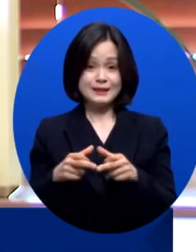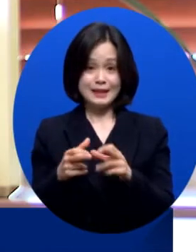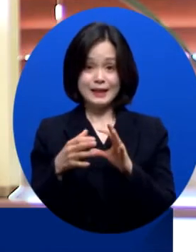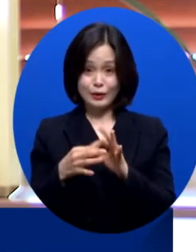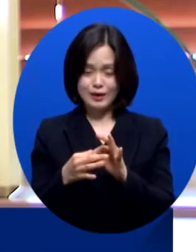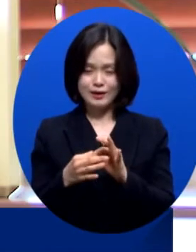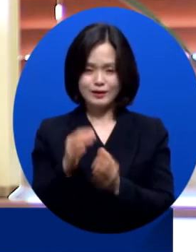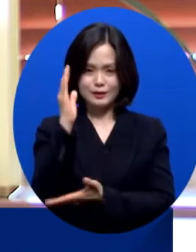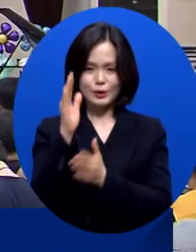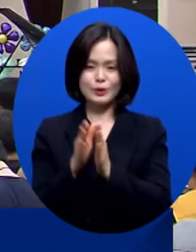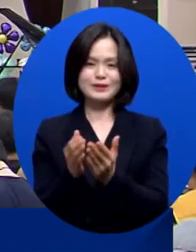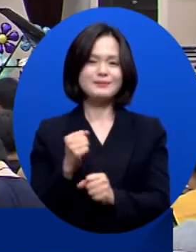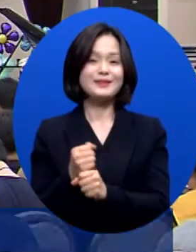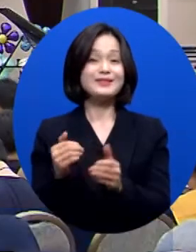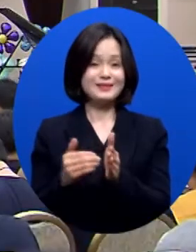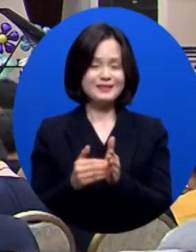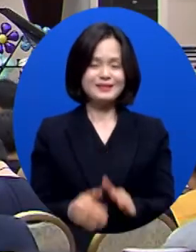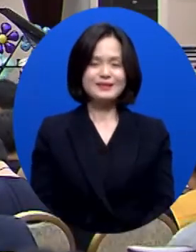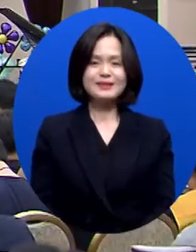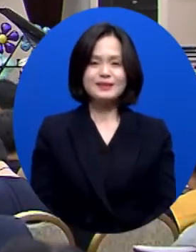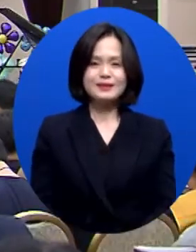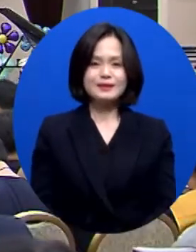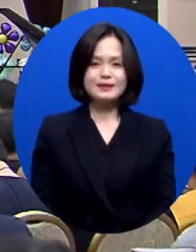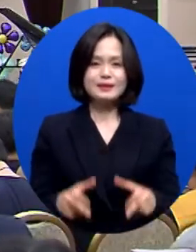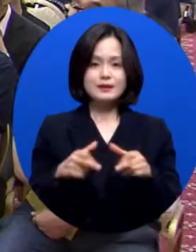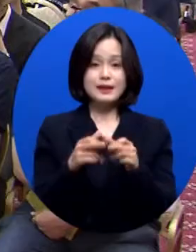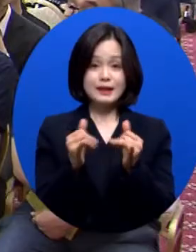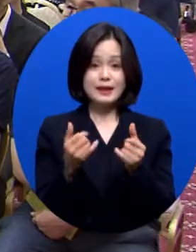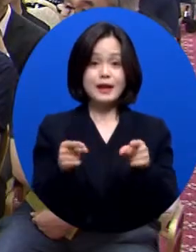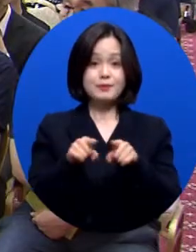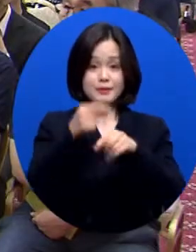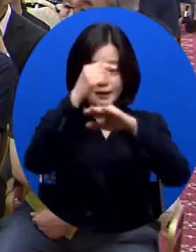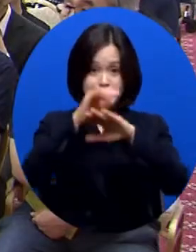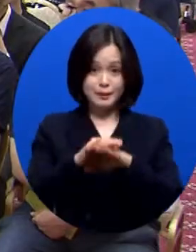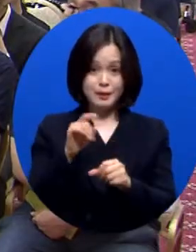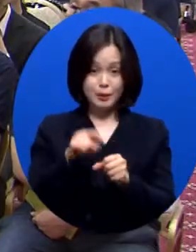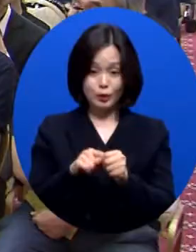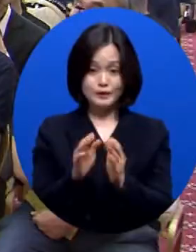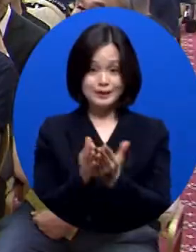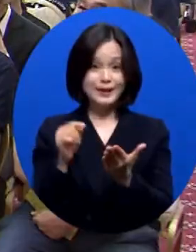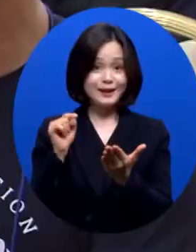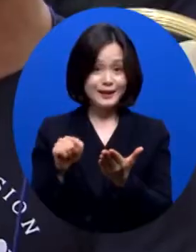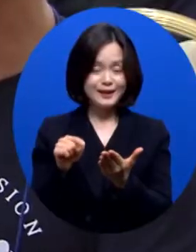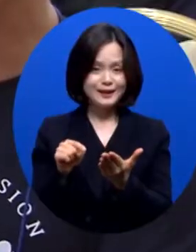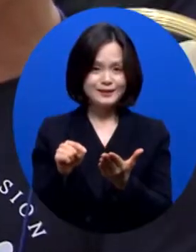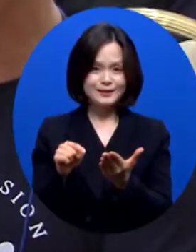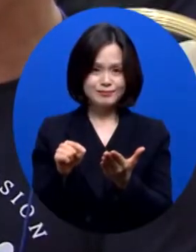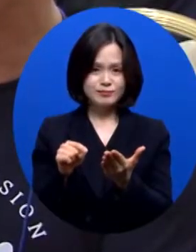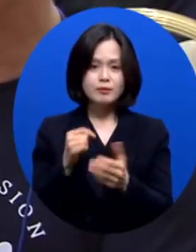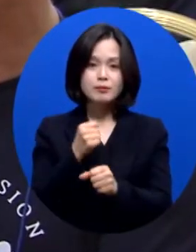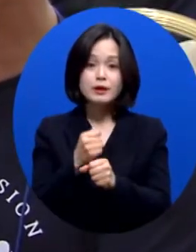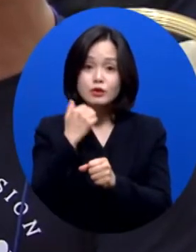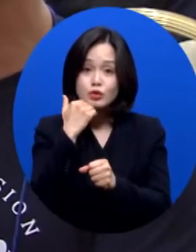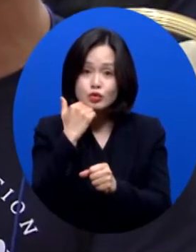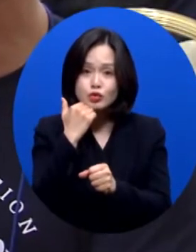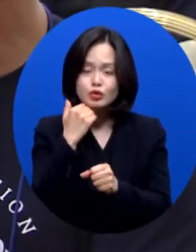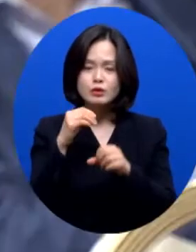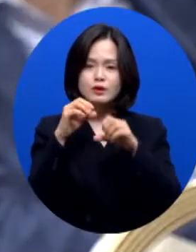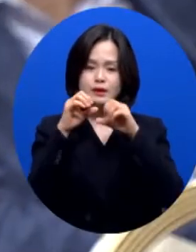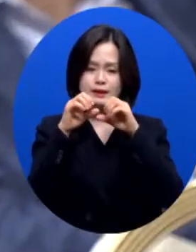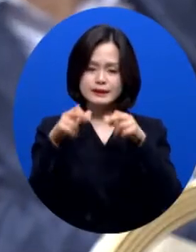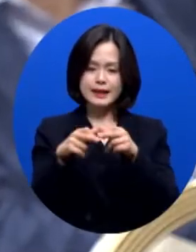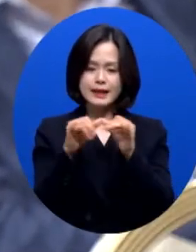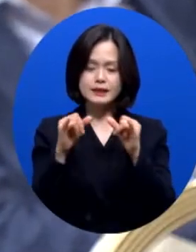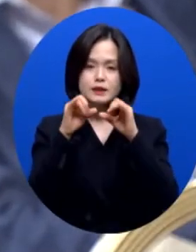을 편찬 하게 됐습니다 장애인들과 함께하는 예배를 위한 설교 집은 평생을 장애인 사역에 헌신한 세계 각지